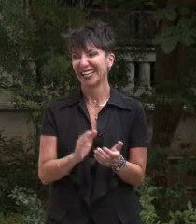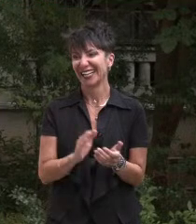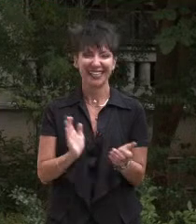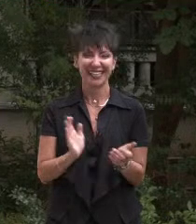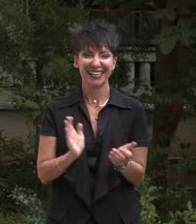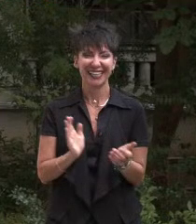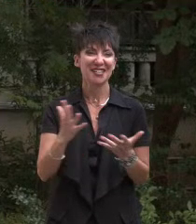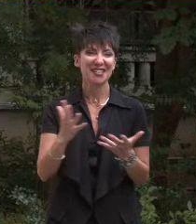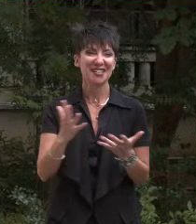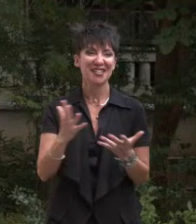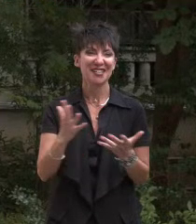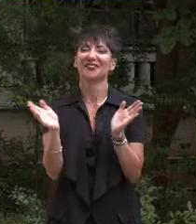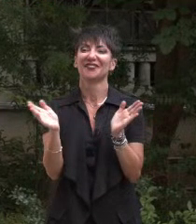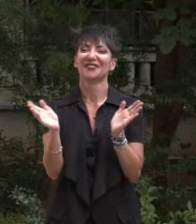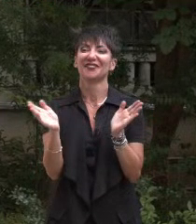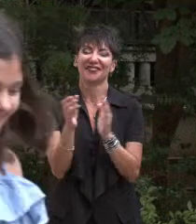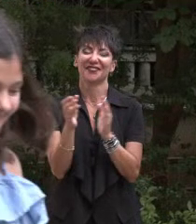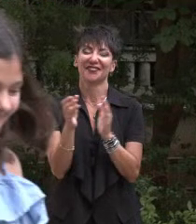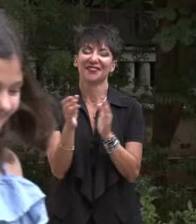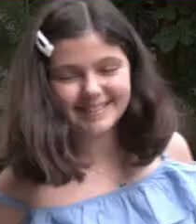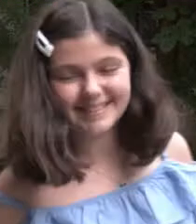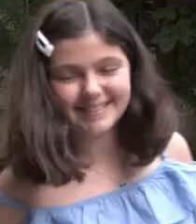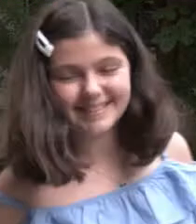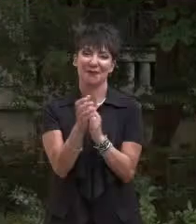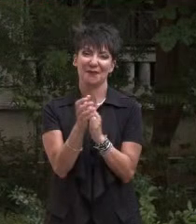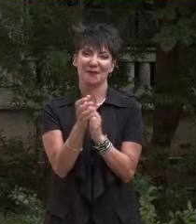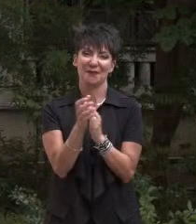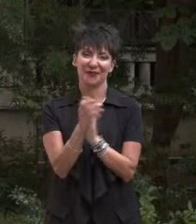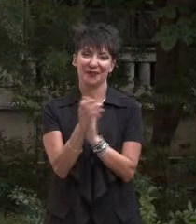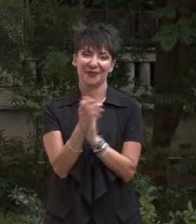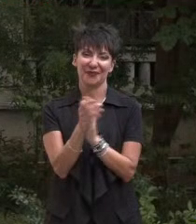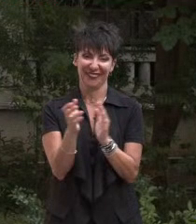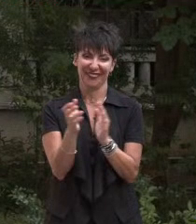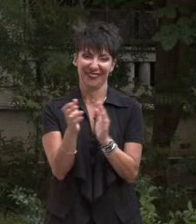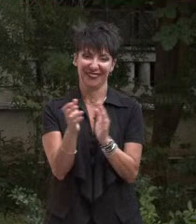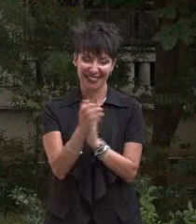Ένα μεγάλο χειροκρότημα πραγματικά για τα ωραία λόγια της Άρτεμις.